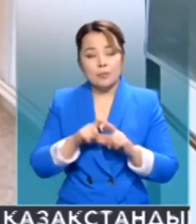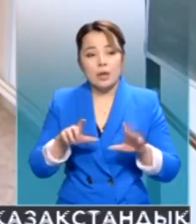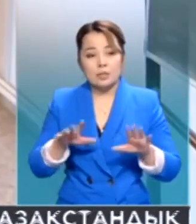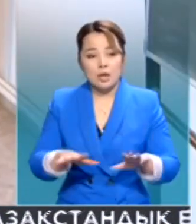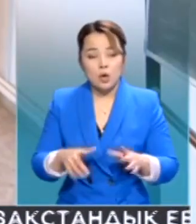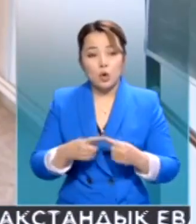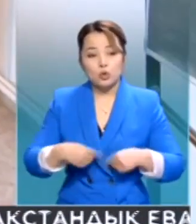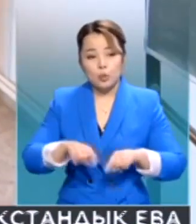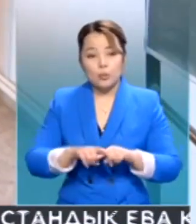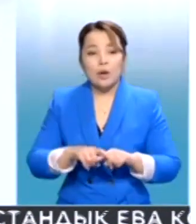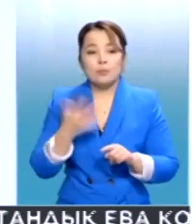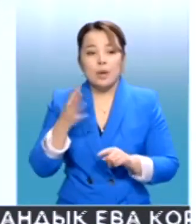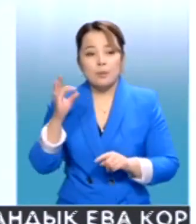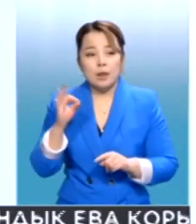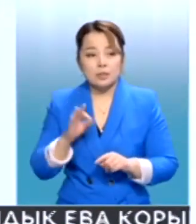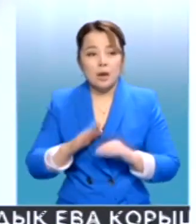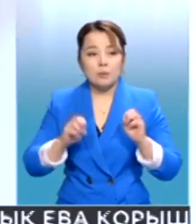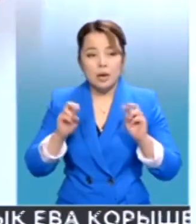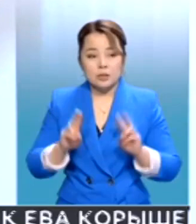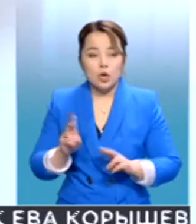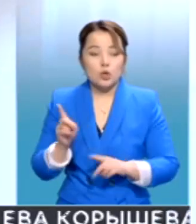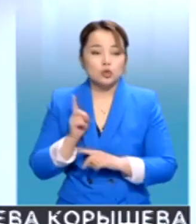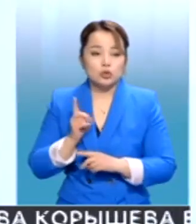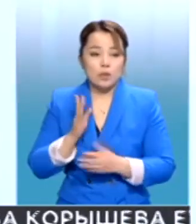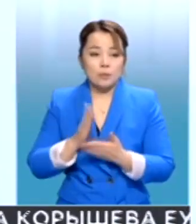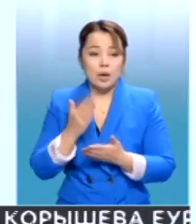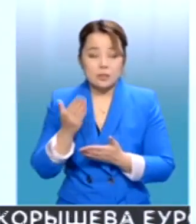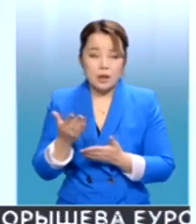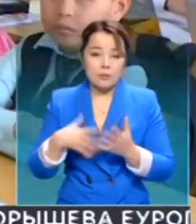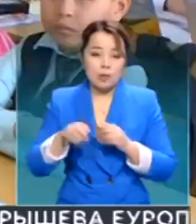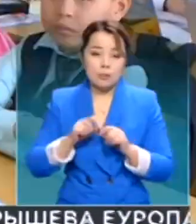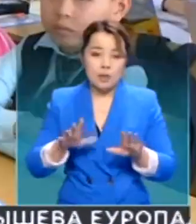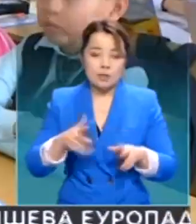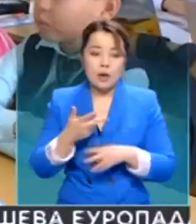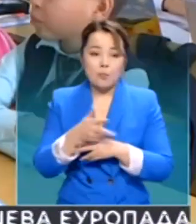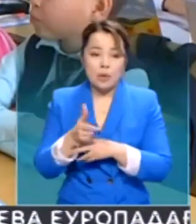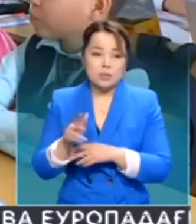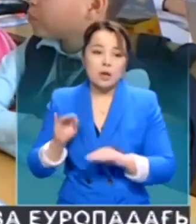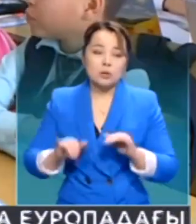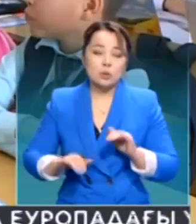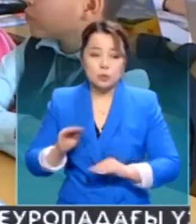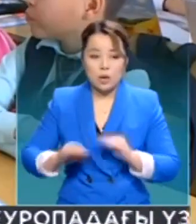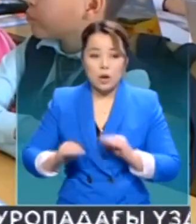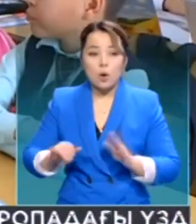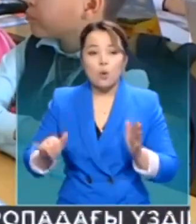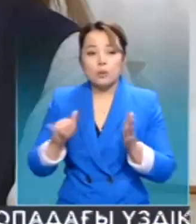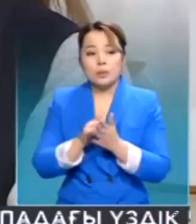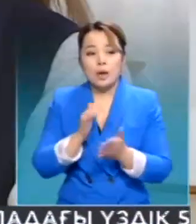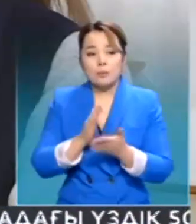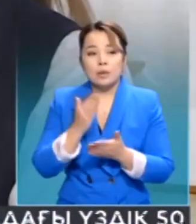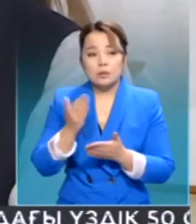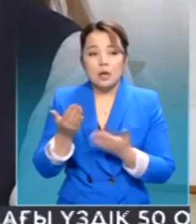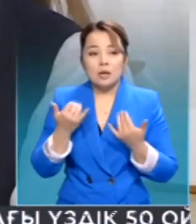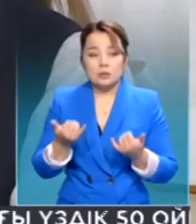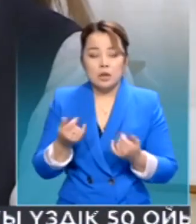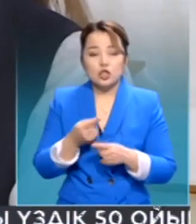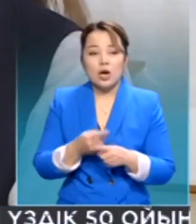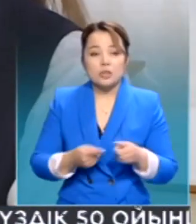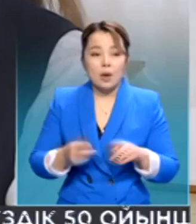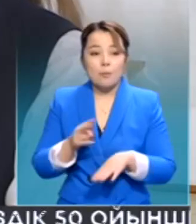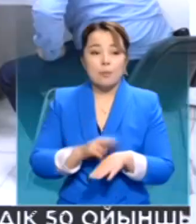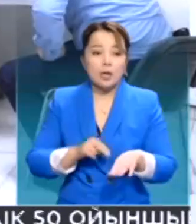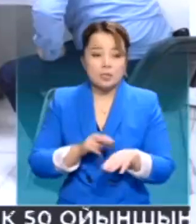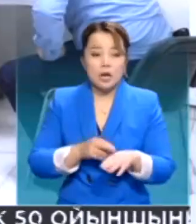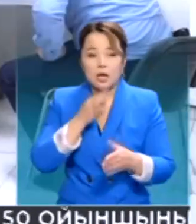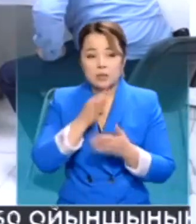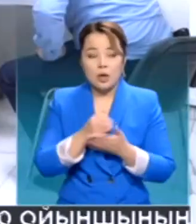мекемесінің 25%-ында ғана мамандандырылған күзет бар. Барлық мектепте бейне бақылау камералары орнатылған. Алайда олардың тең жартысы